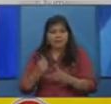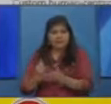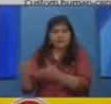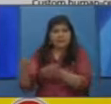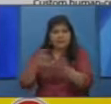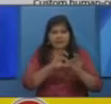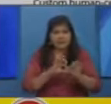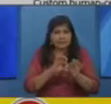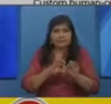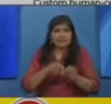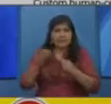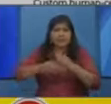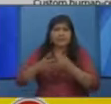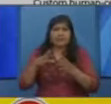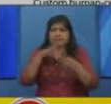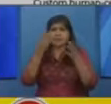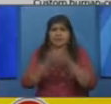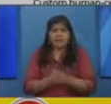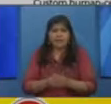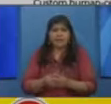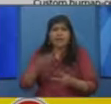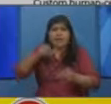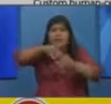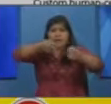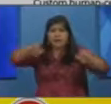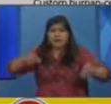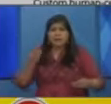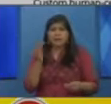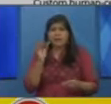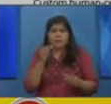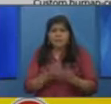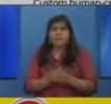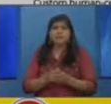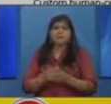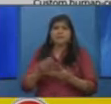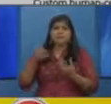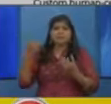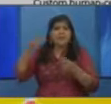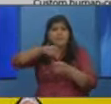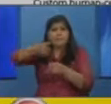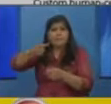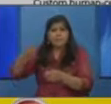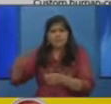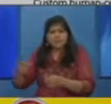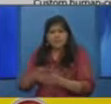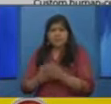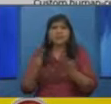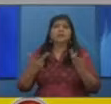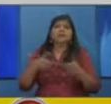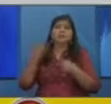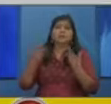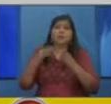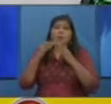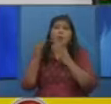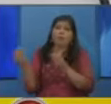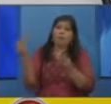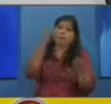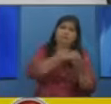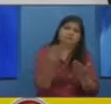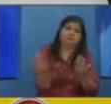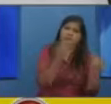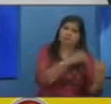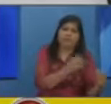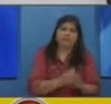के सामान जैसे खाद, बीज, पेस्टिसाइड, फंगिसाइड आदि की होम डिलीवरी पा रहे